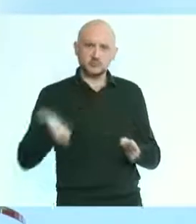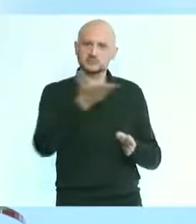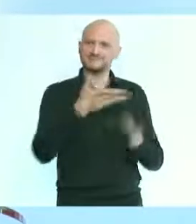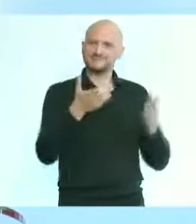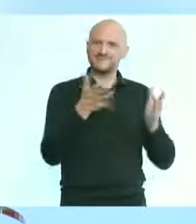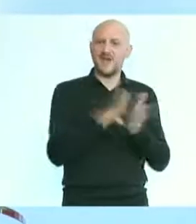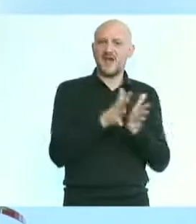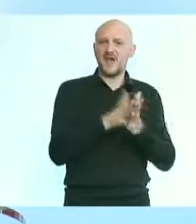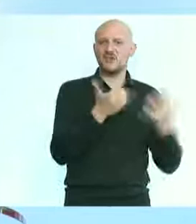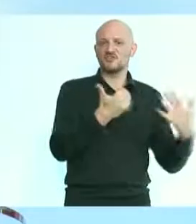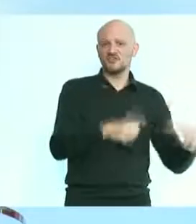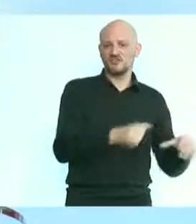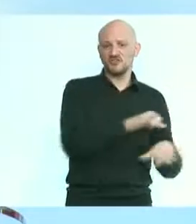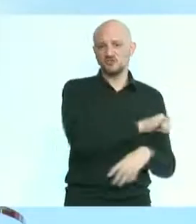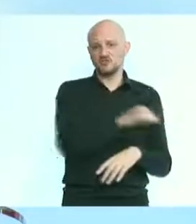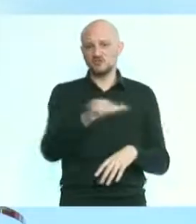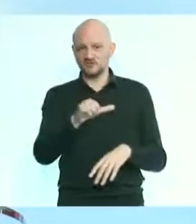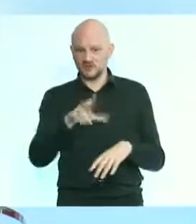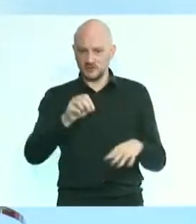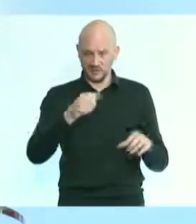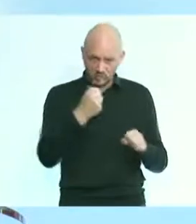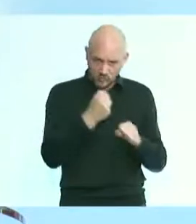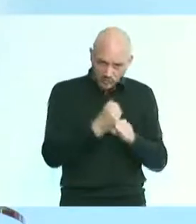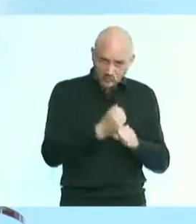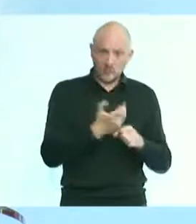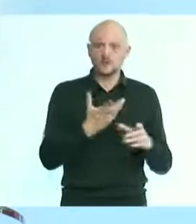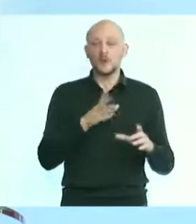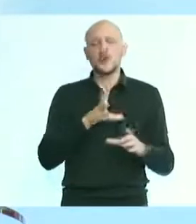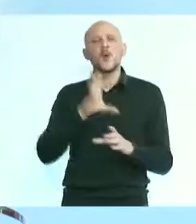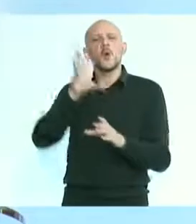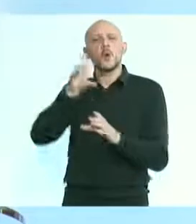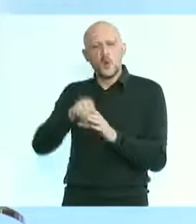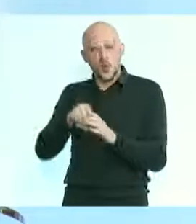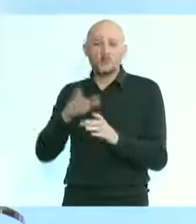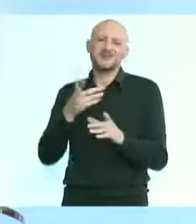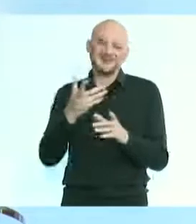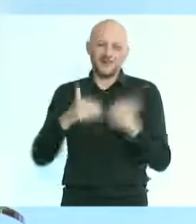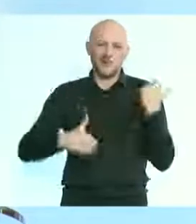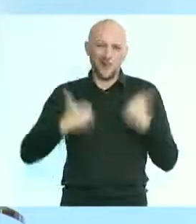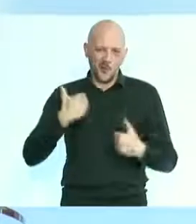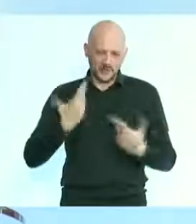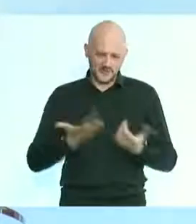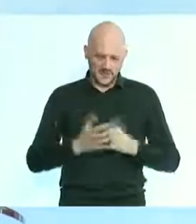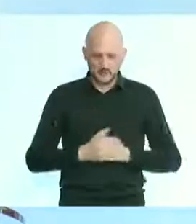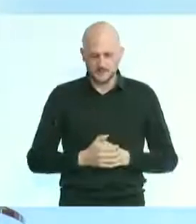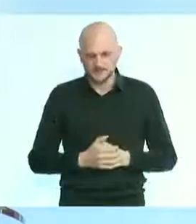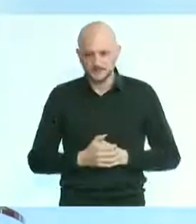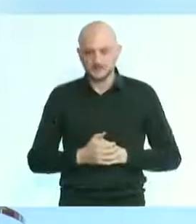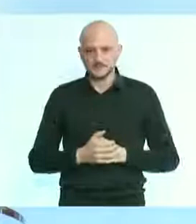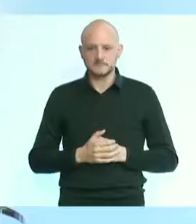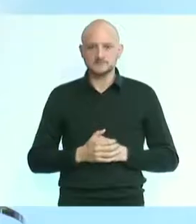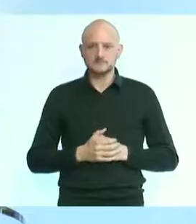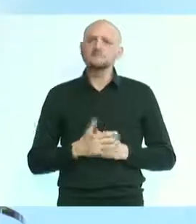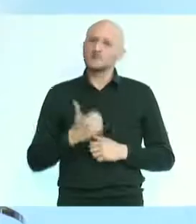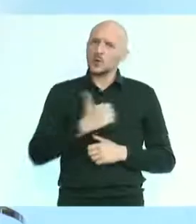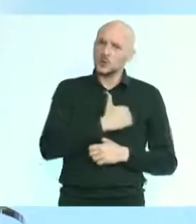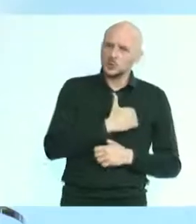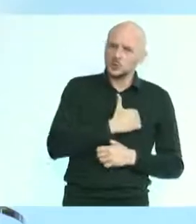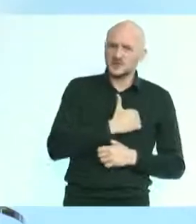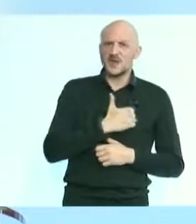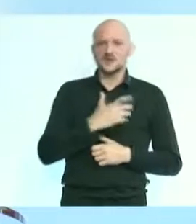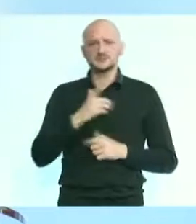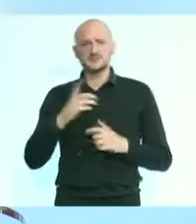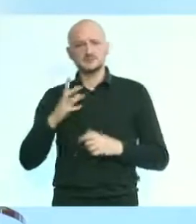évidemment jusqu'à 30 ans pour les jeunes en situation de handicap. Je le rappelle, Sarah El Haïry l'a dit, Sophie Cluzel vous l'avez dit, sans